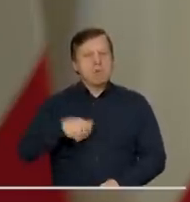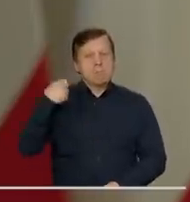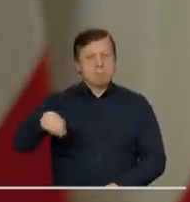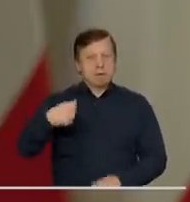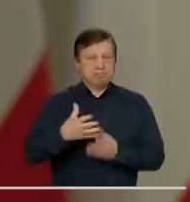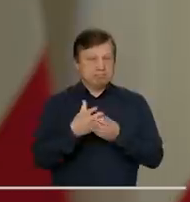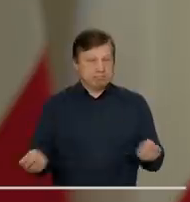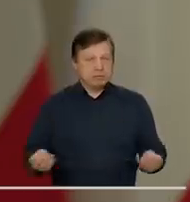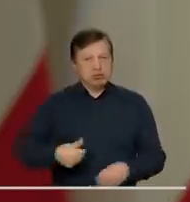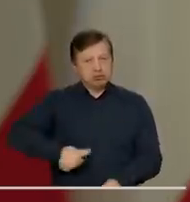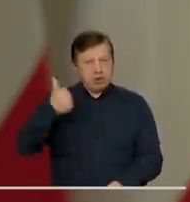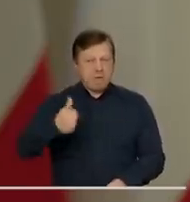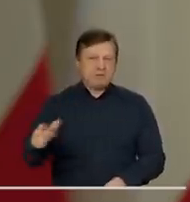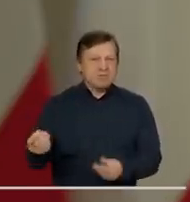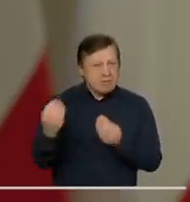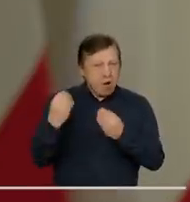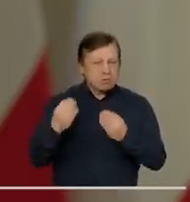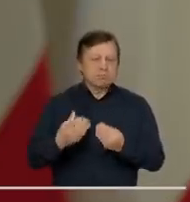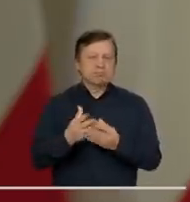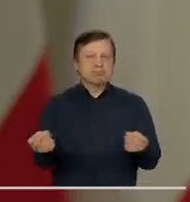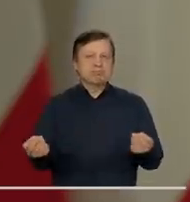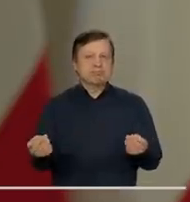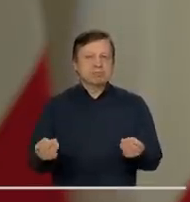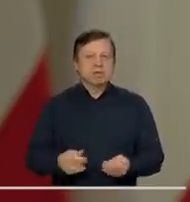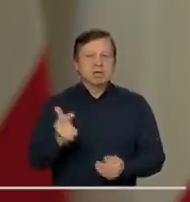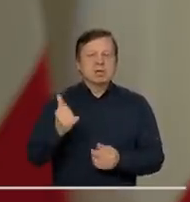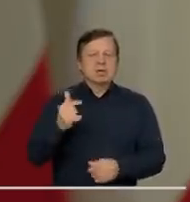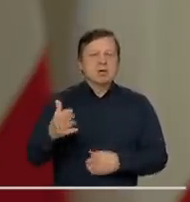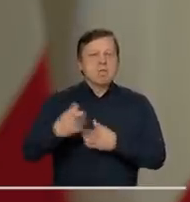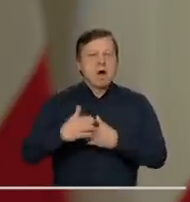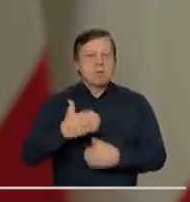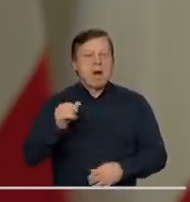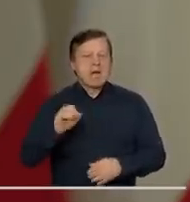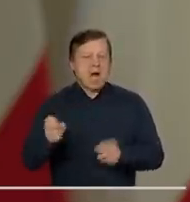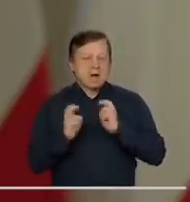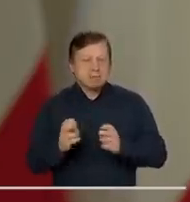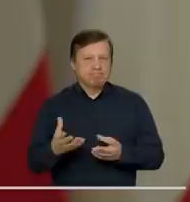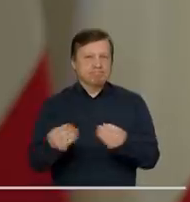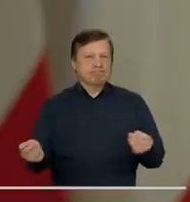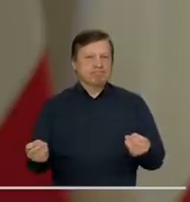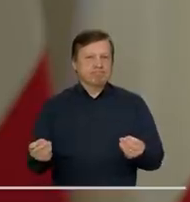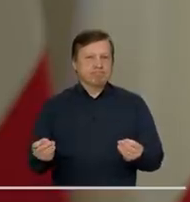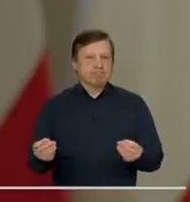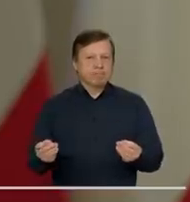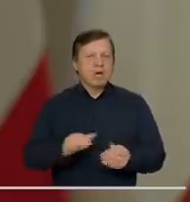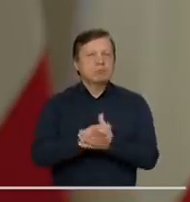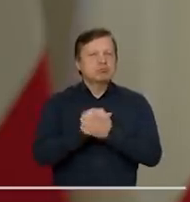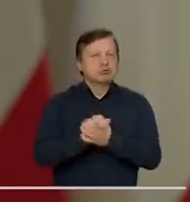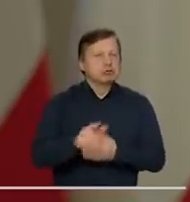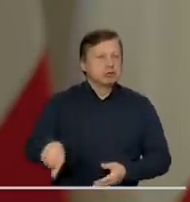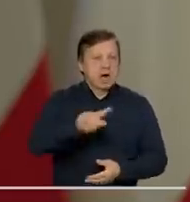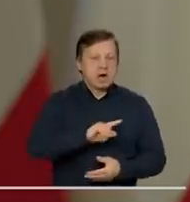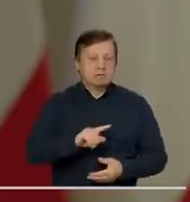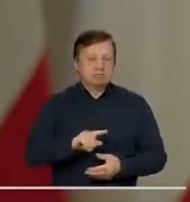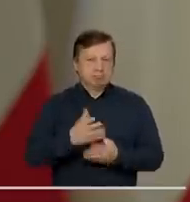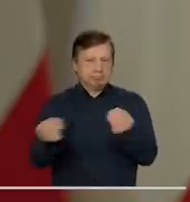prezydenta, wspaniałego szefa i nauczyciela, cudowną pierwszą damę Marię Kaczyńską. Utraciłem przyjaciół,